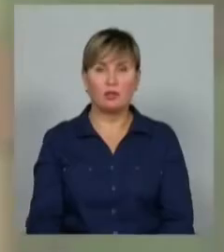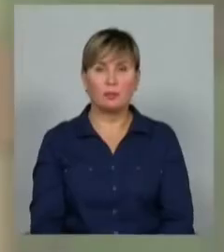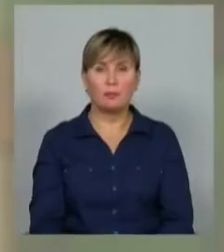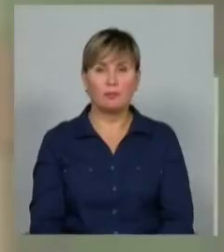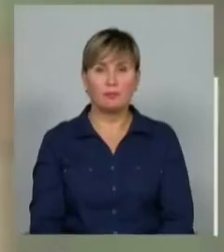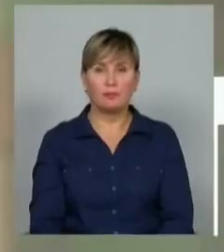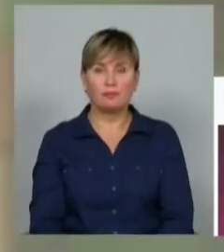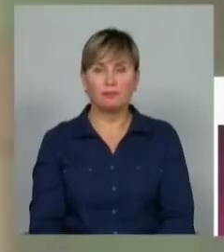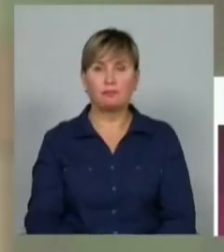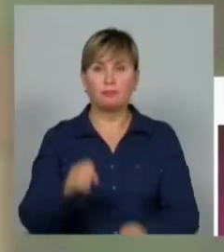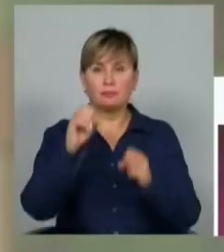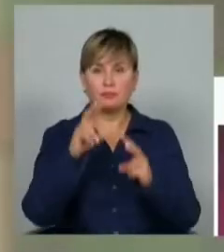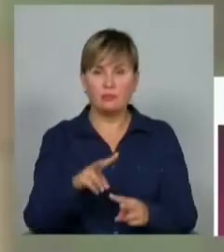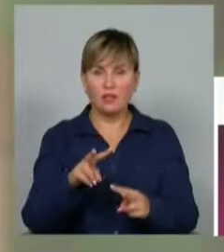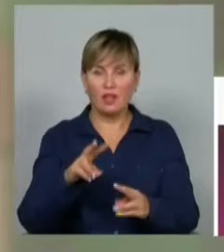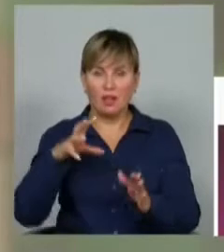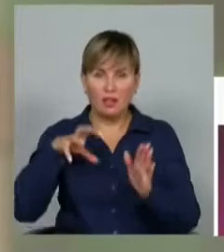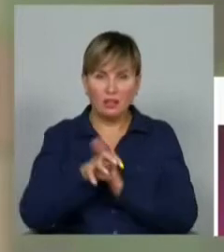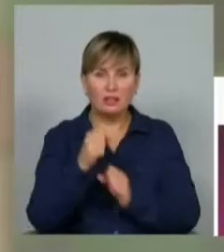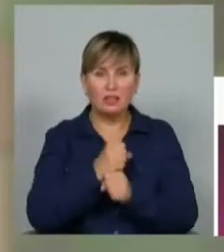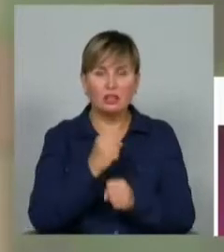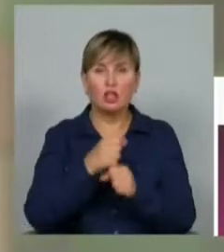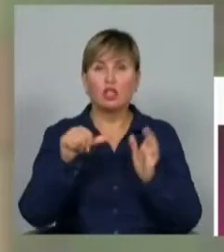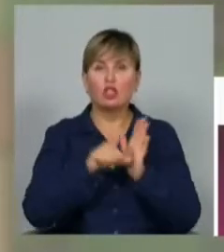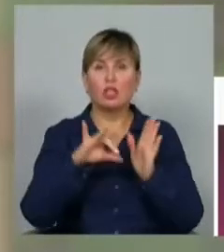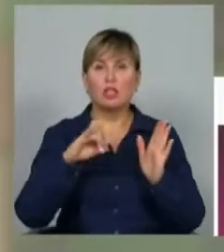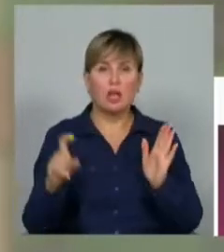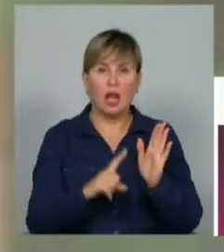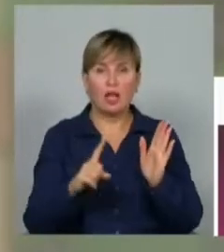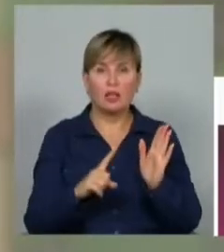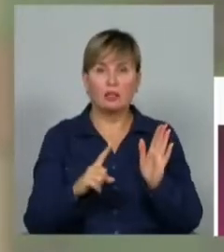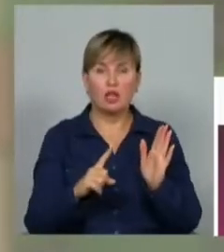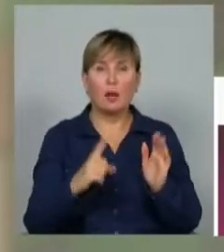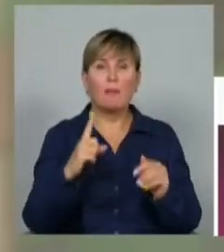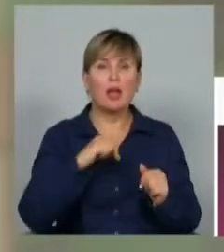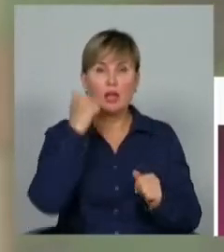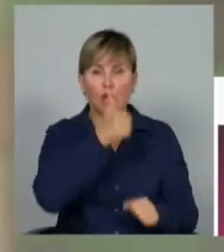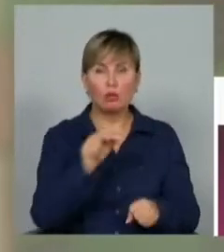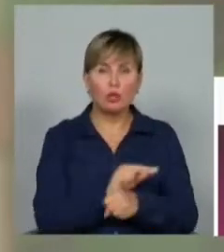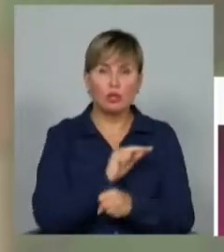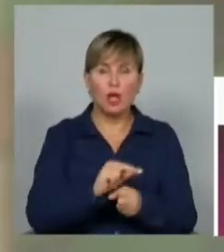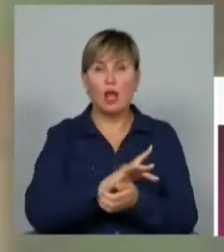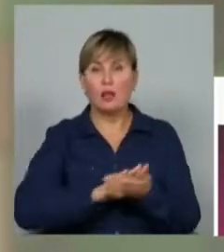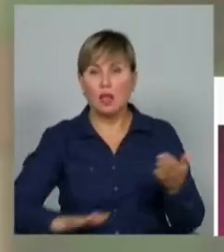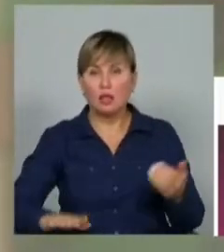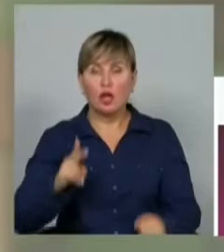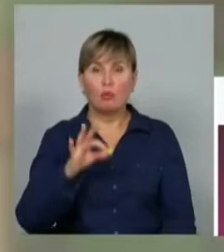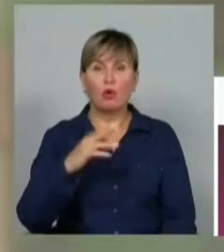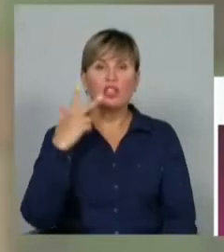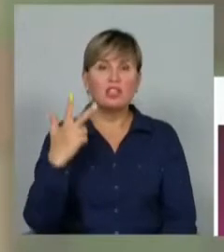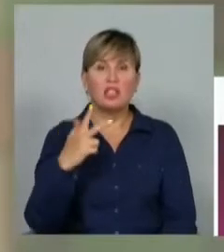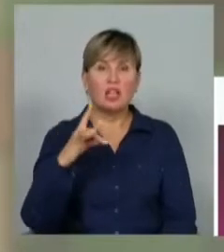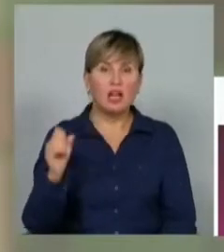вводится интратекально. 6 раз на первом году лечения, в последующие годы по